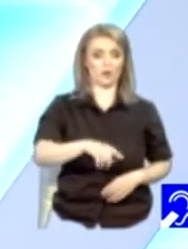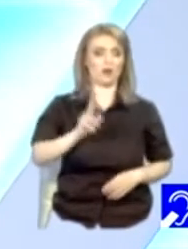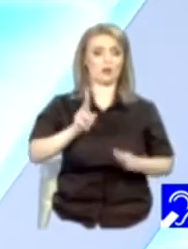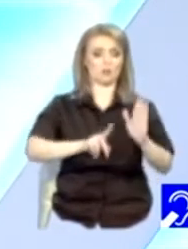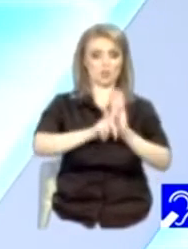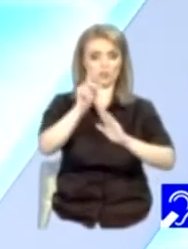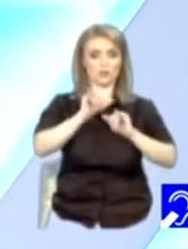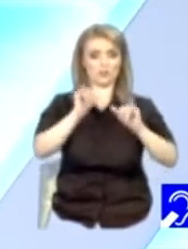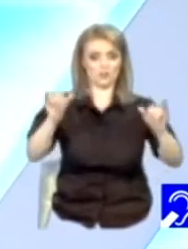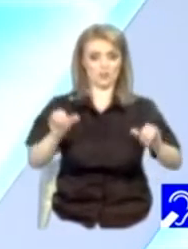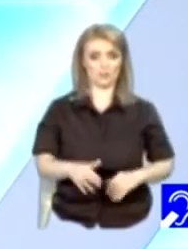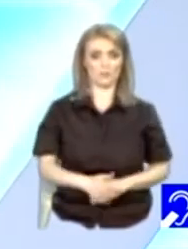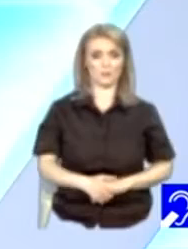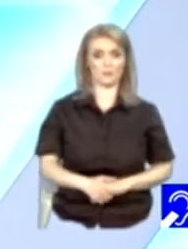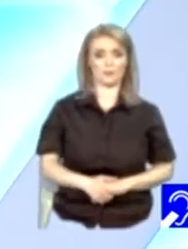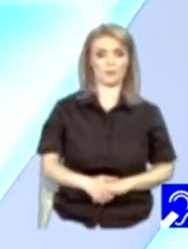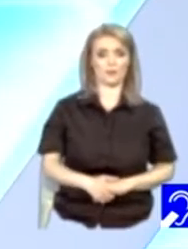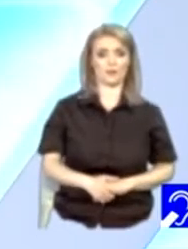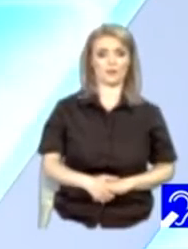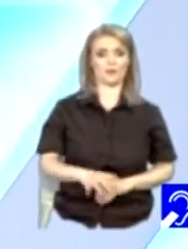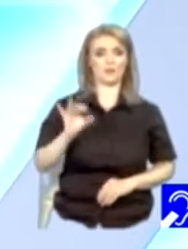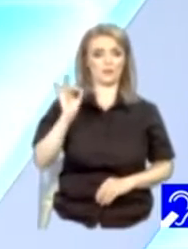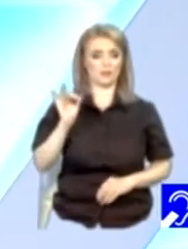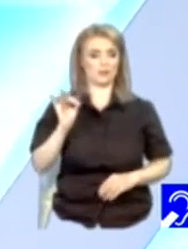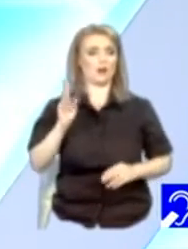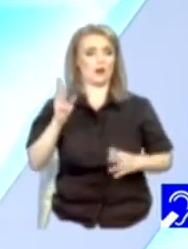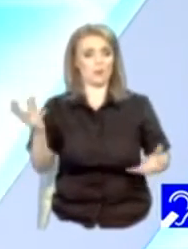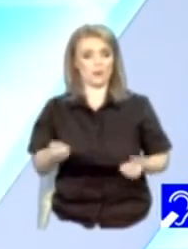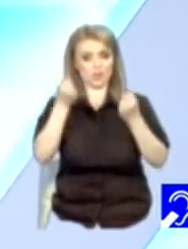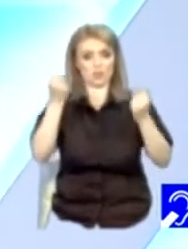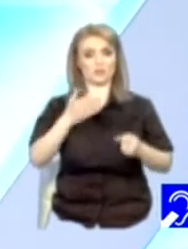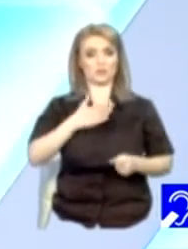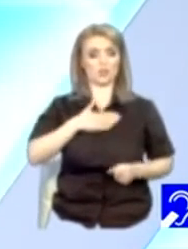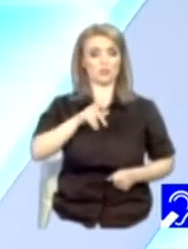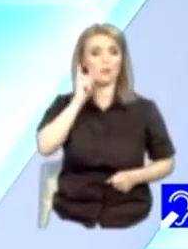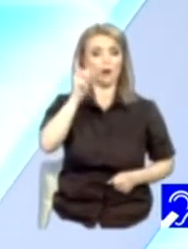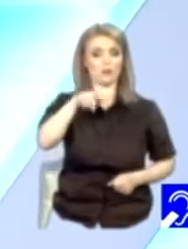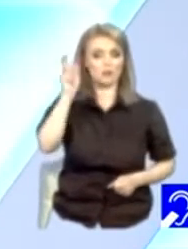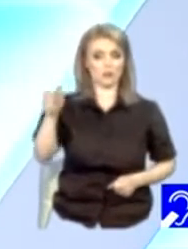potențialului creativ al societății noastre, al tinerilor noștri în primul